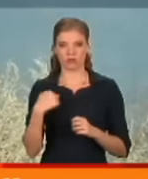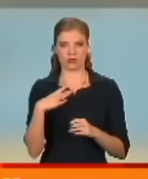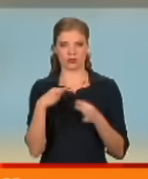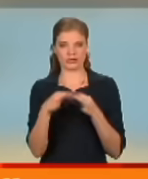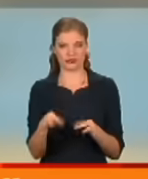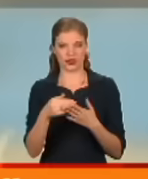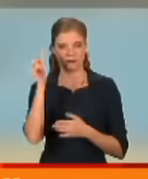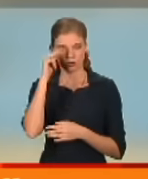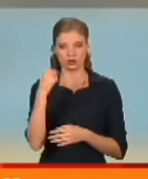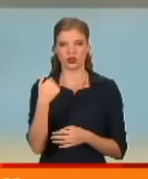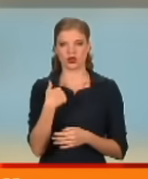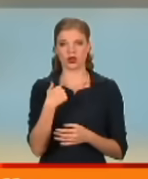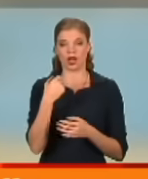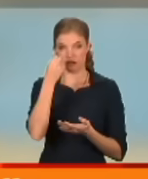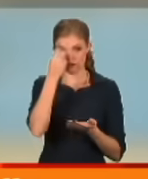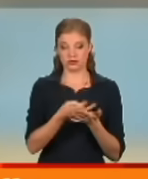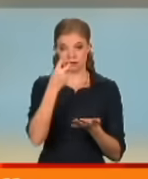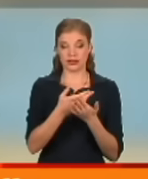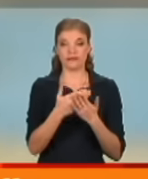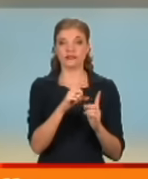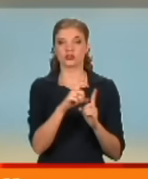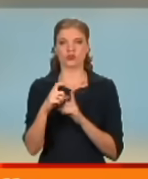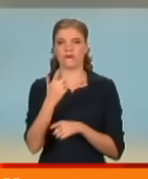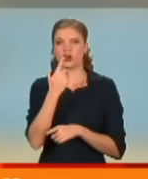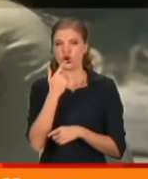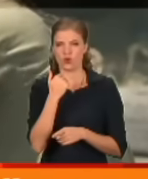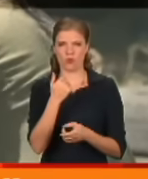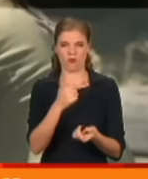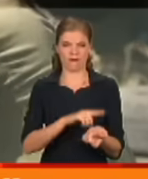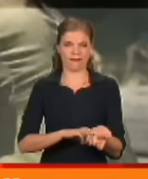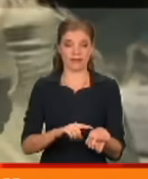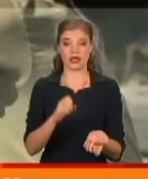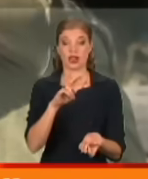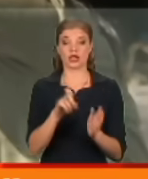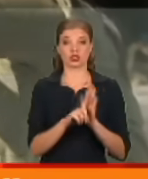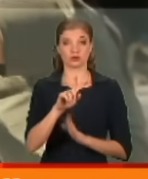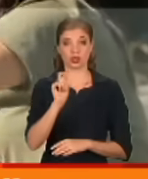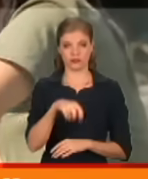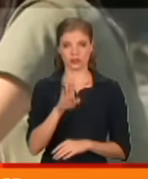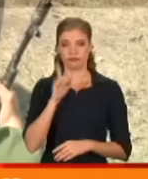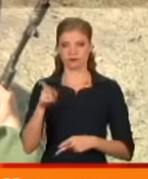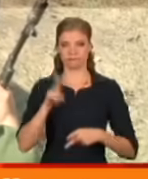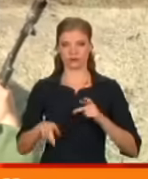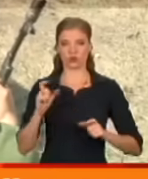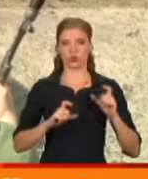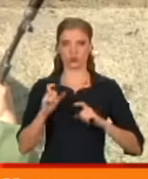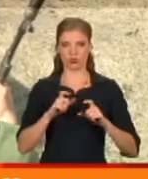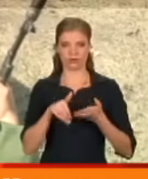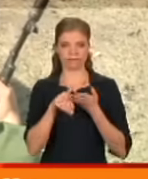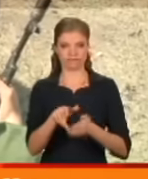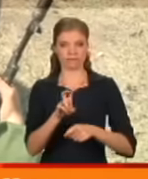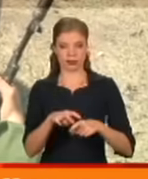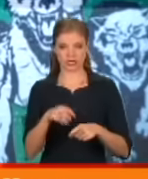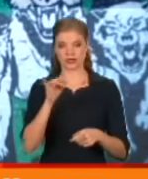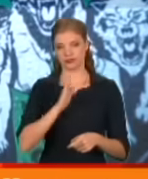уроків, бо я втрачала просто свідомість від слова – кров, вени. І з початком війни Аліна закінчує курси тактичної медицини